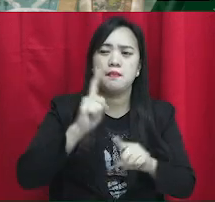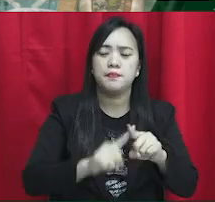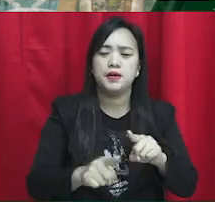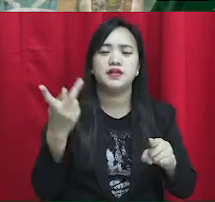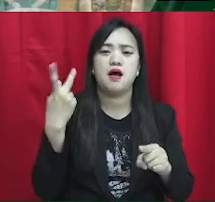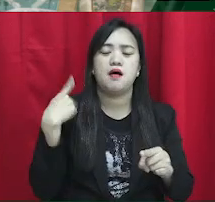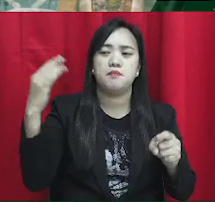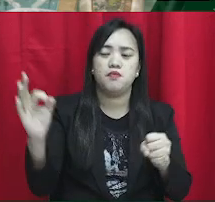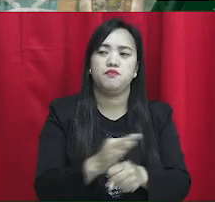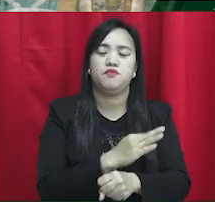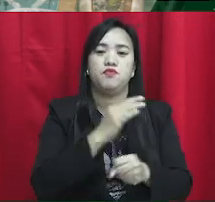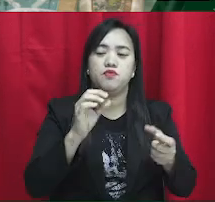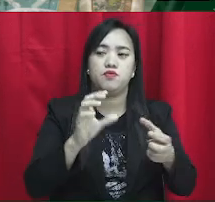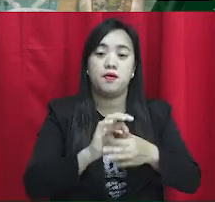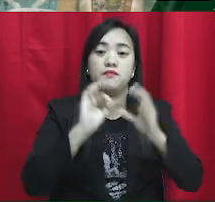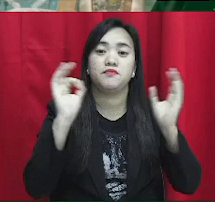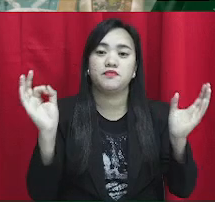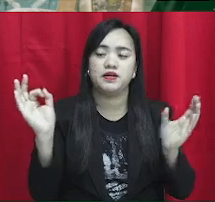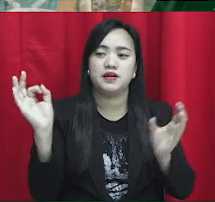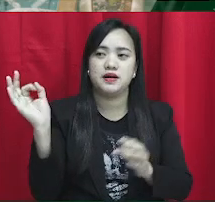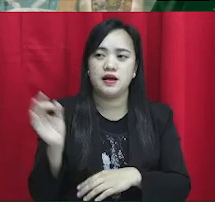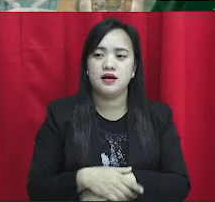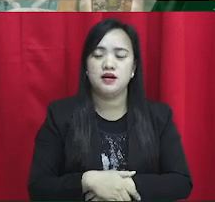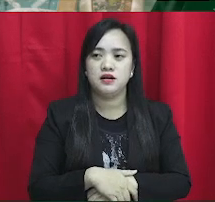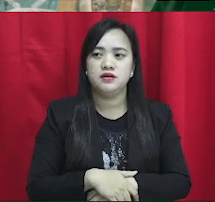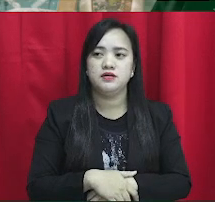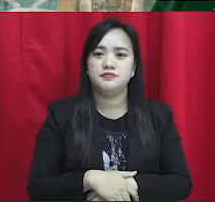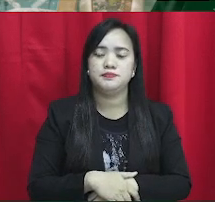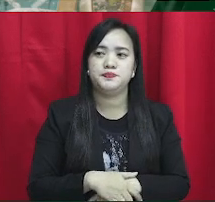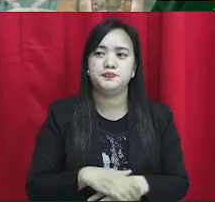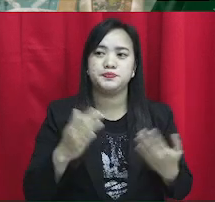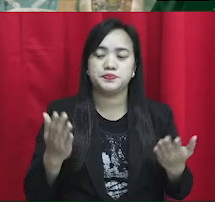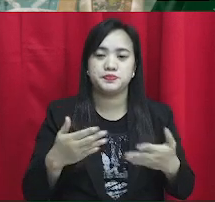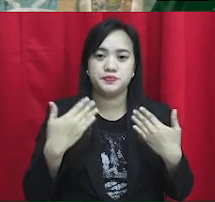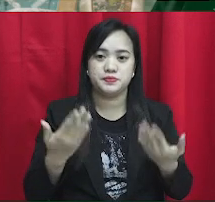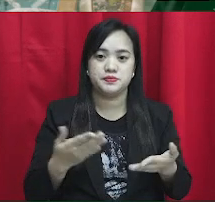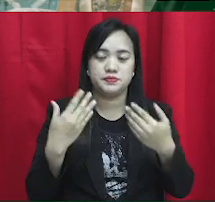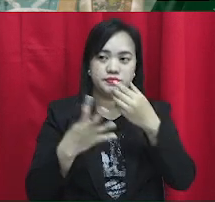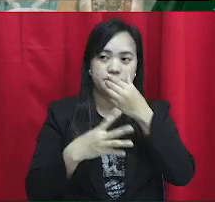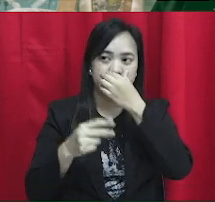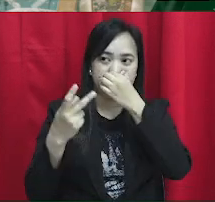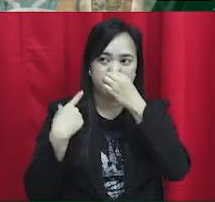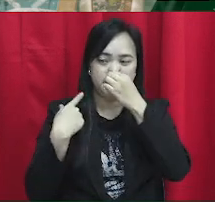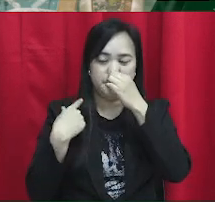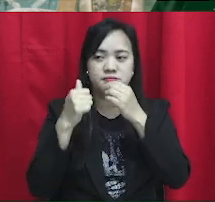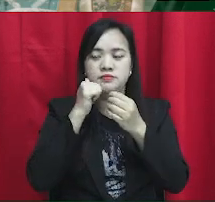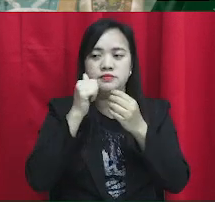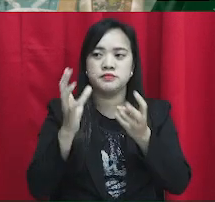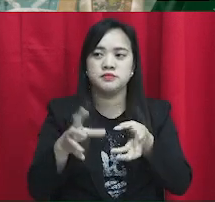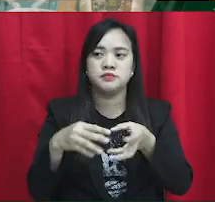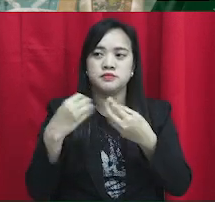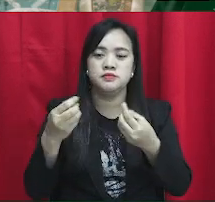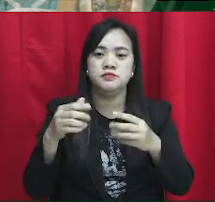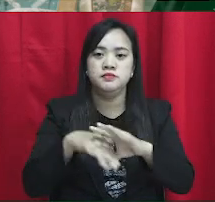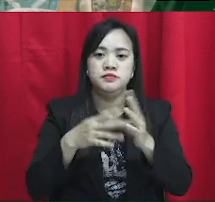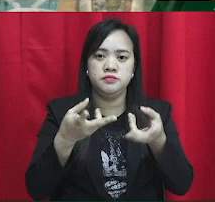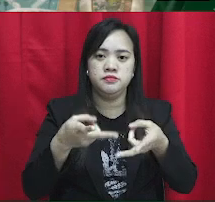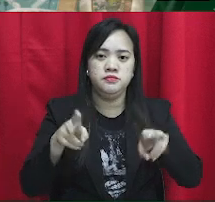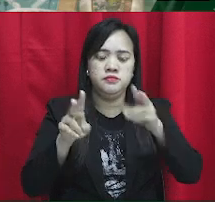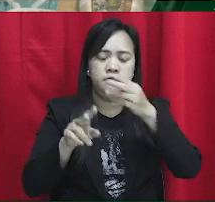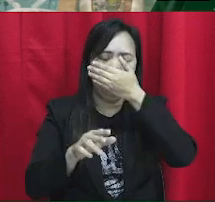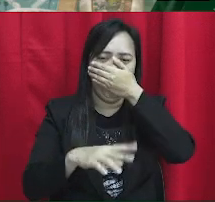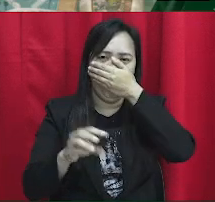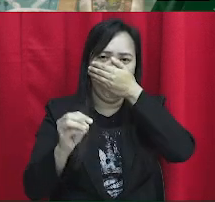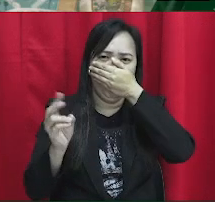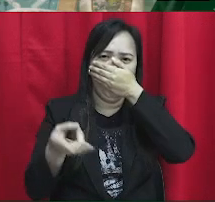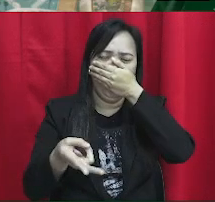Seni, basta po ang nagbibigay ng saktong saya sa family ay yung pagbibigay value sa kung saan